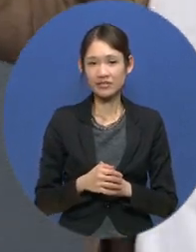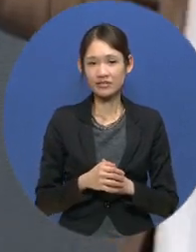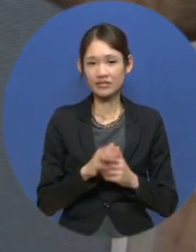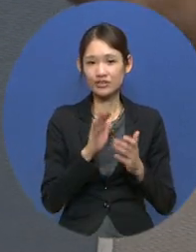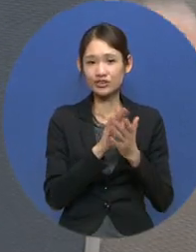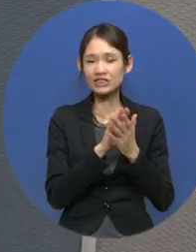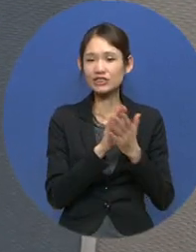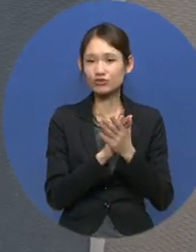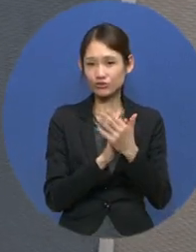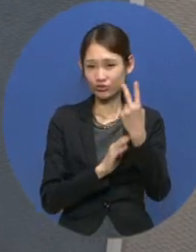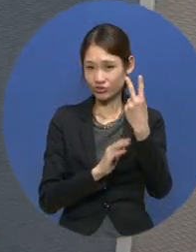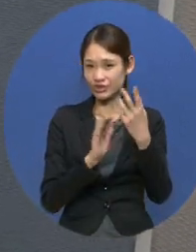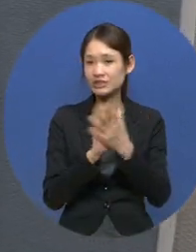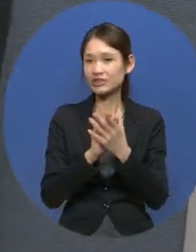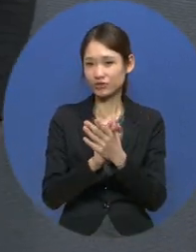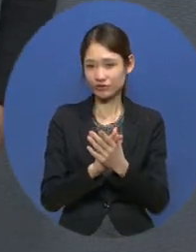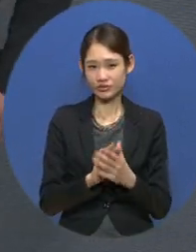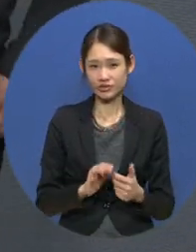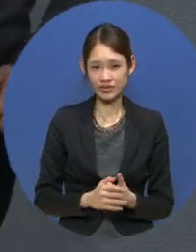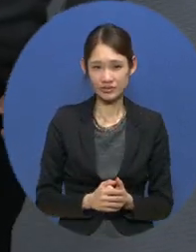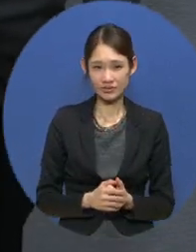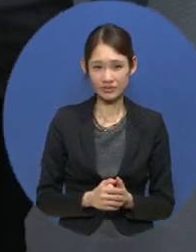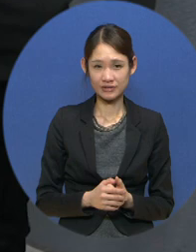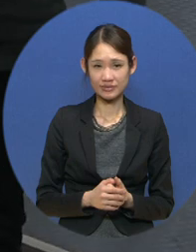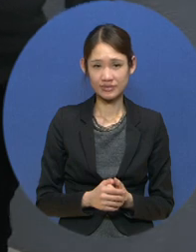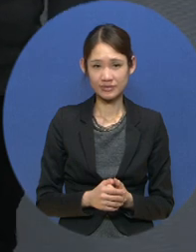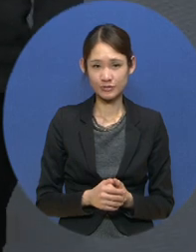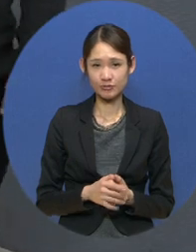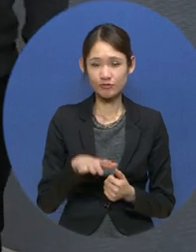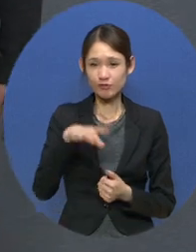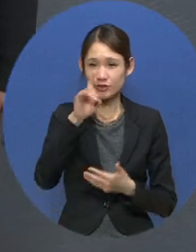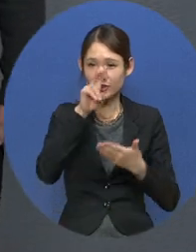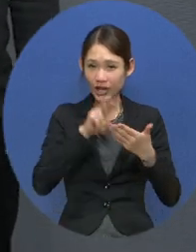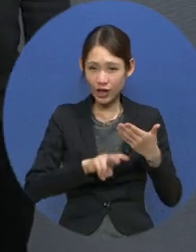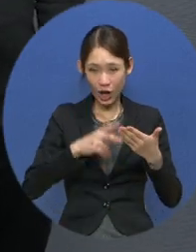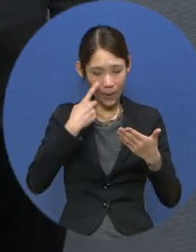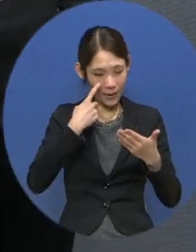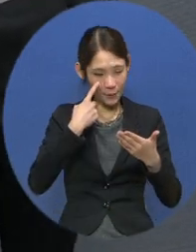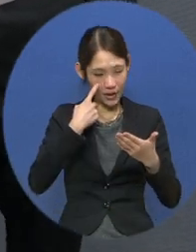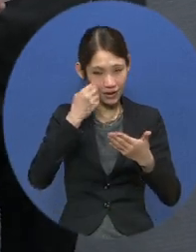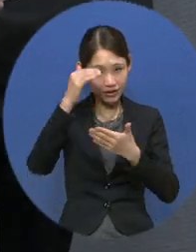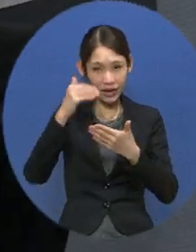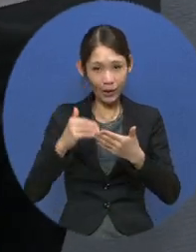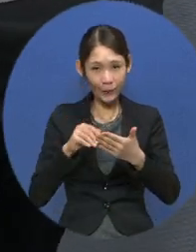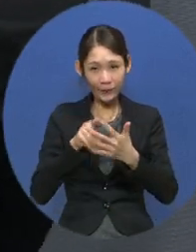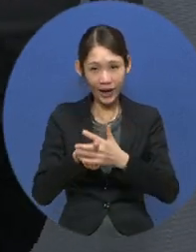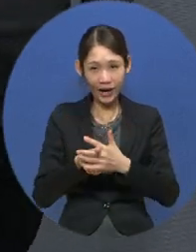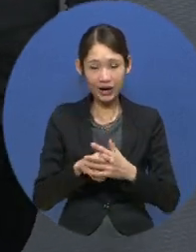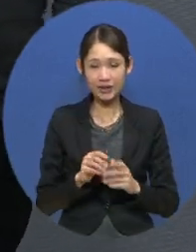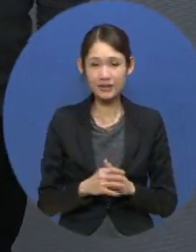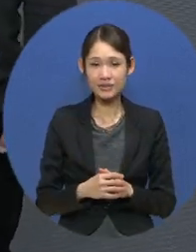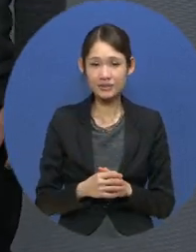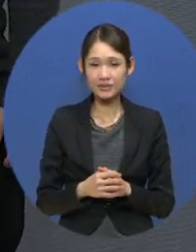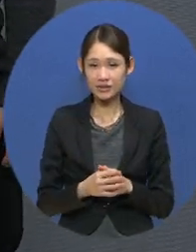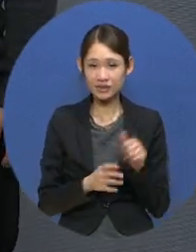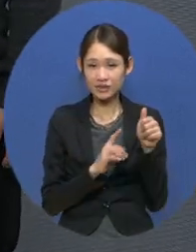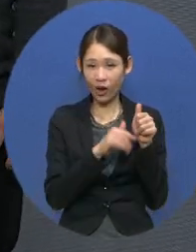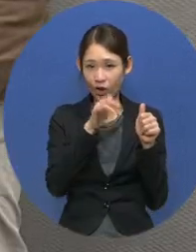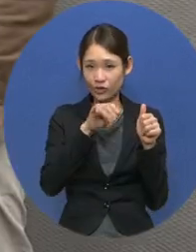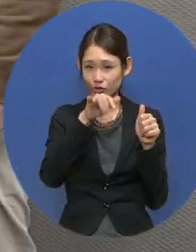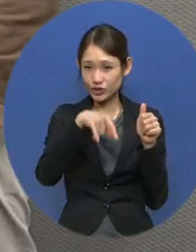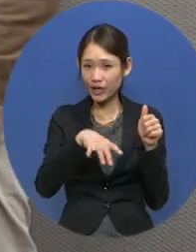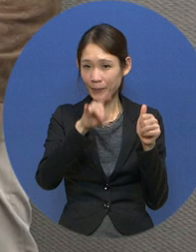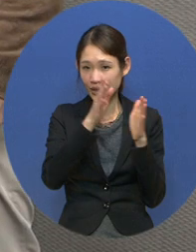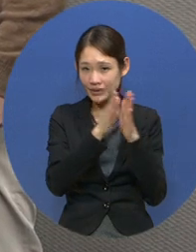동생. 친구야, 둘이. 네. 자, 일단 읽어봐 봐. 무슨 내용인지 알아야 되니까. 네. 자, 혁중이 촬영기부터 시작.